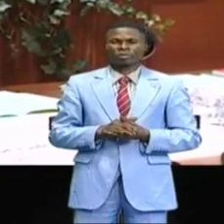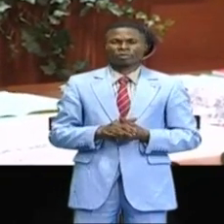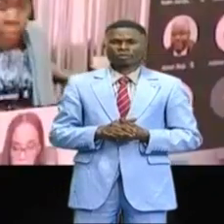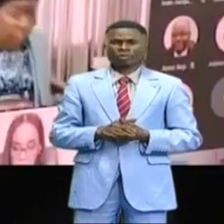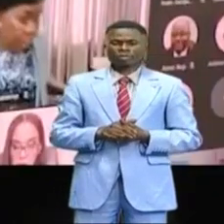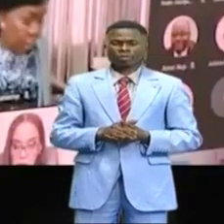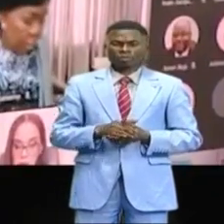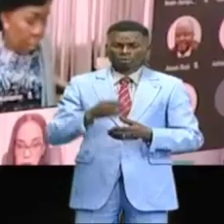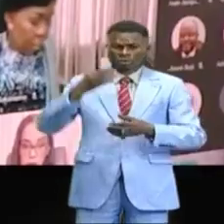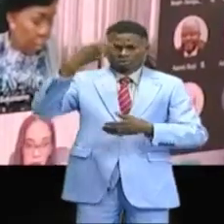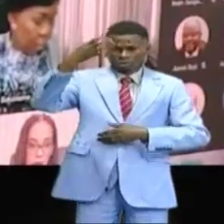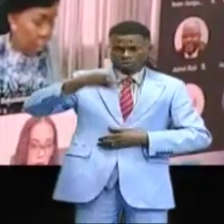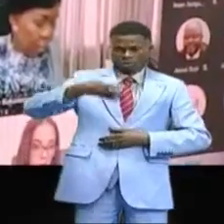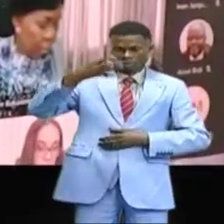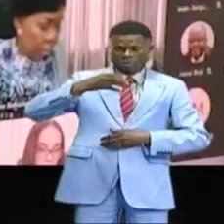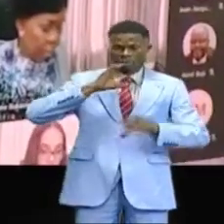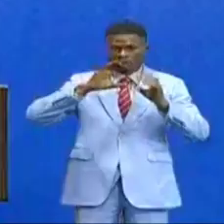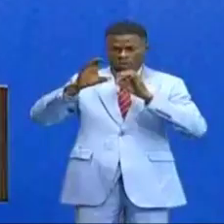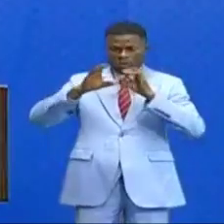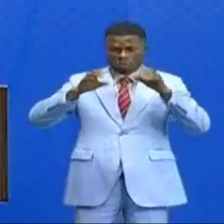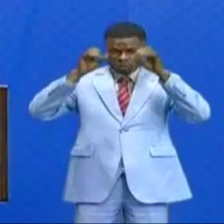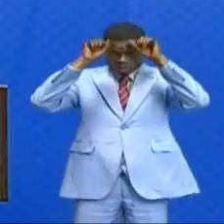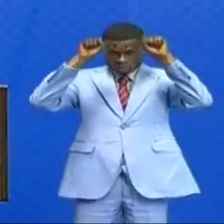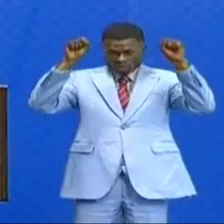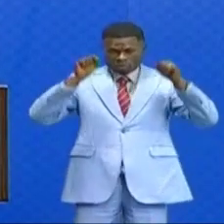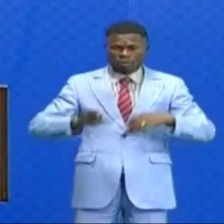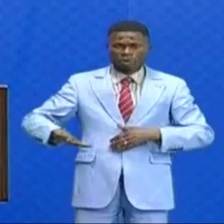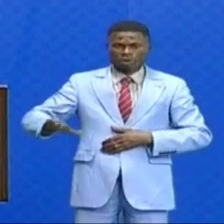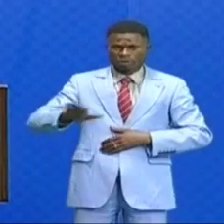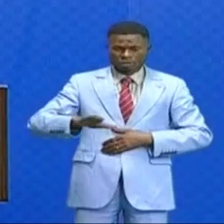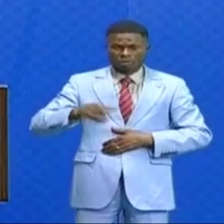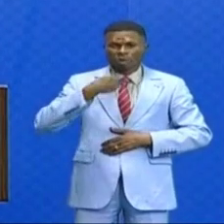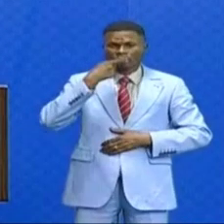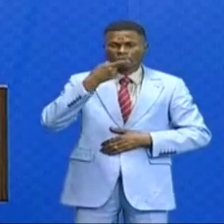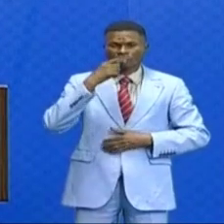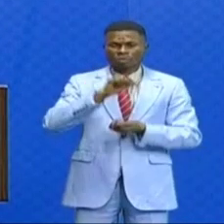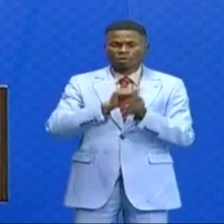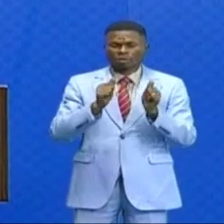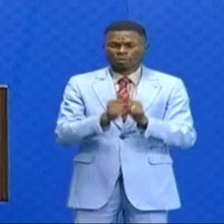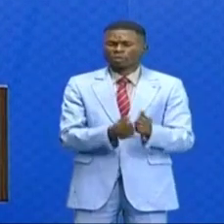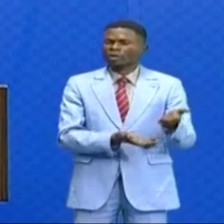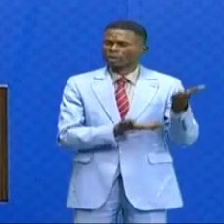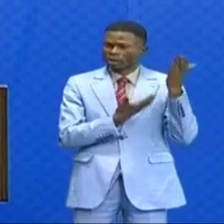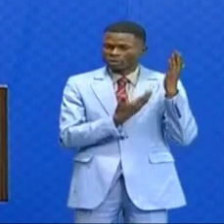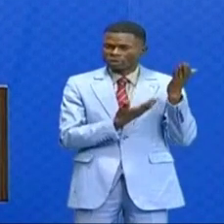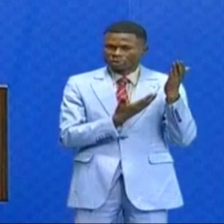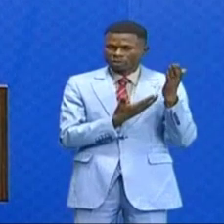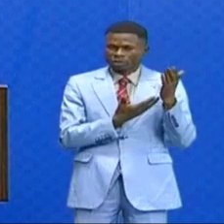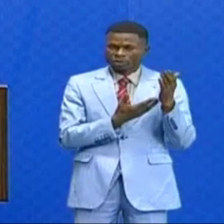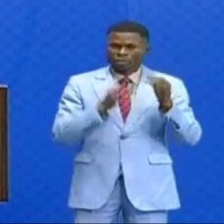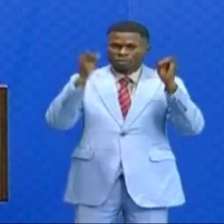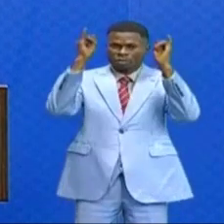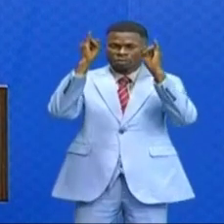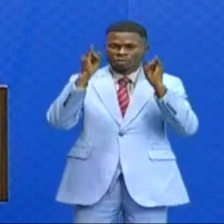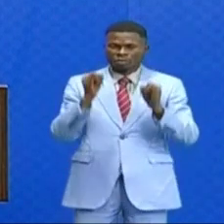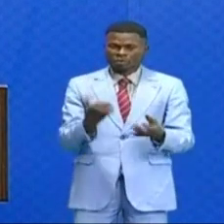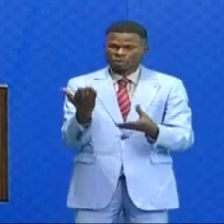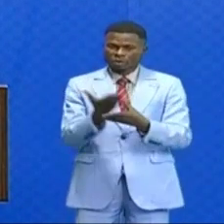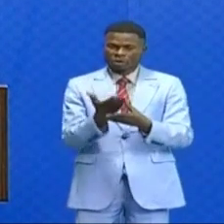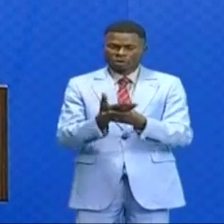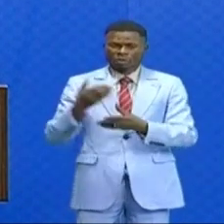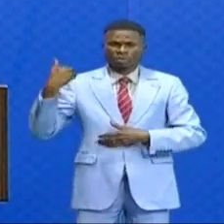Le dernier point de la communication du président de la République a porté sur la nécessité de numériser les archives de